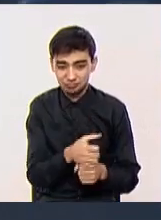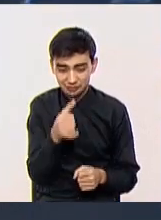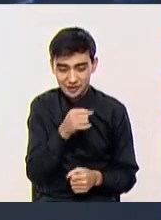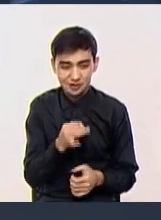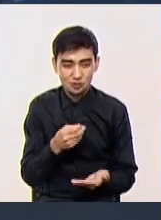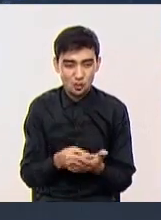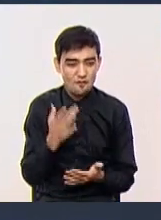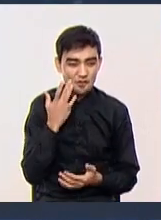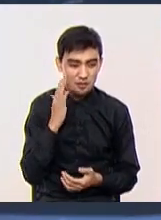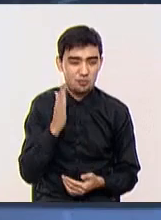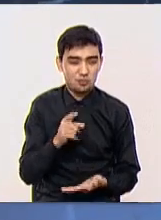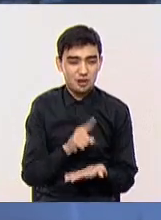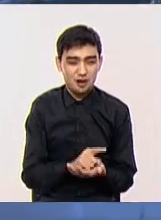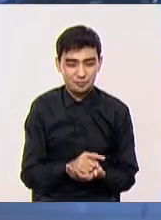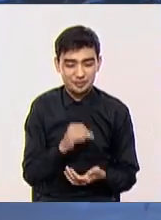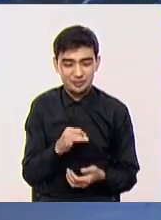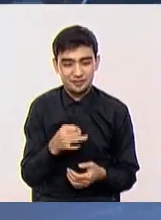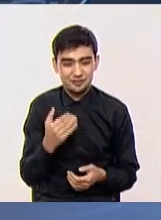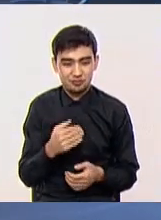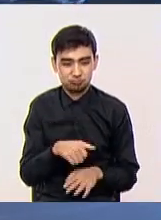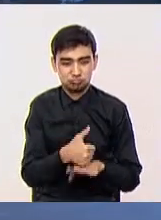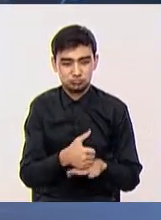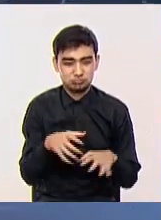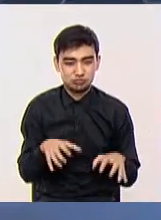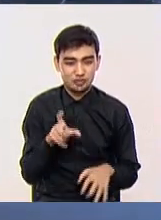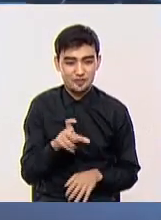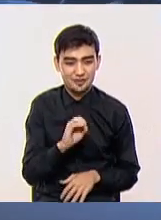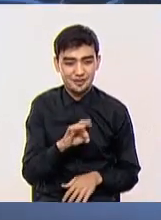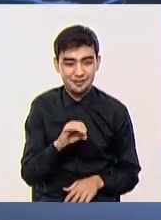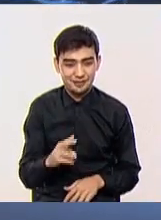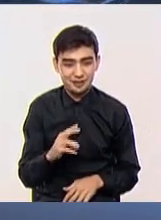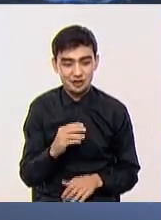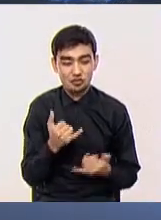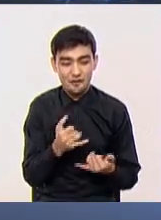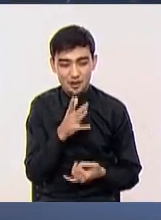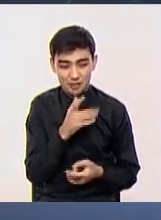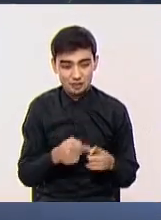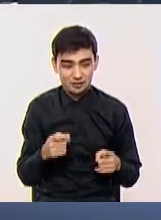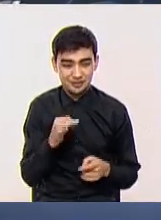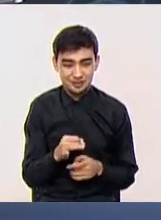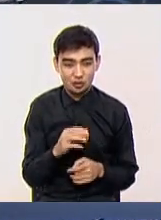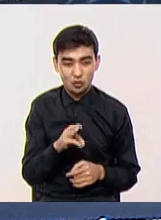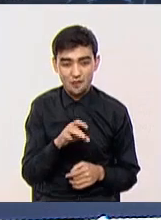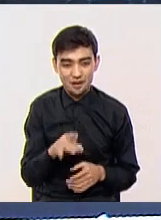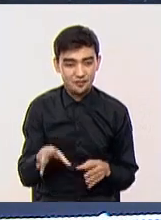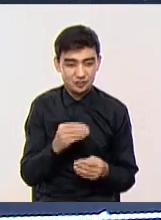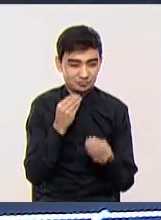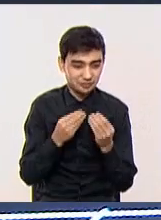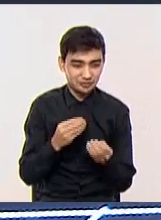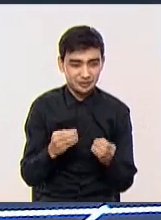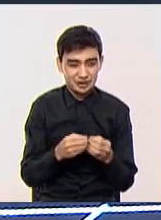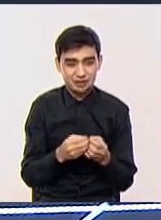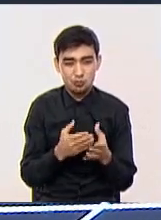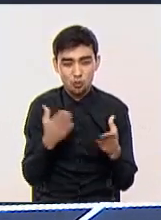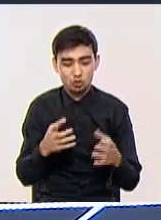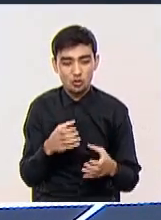тоқтамайды деген бәсекелестікті қорғау және дамыту агенттігінің төрағасы Серік Жұманғарин қазірдің өзінде жөнсіз тауарды қымбаттатқан ондаған компанияның